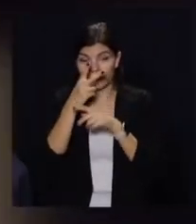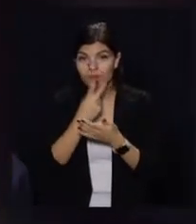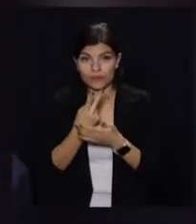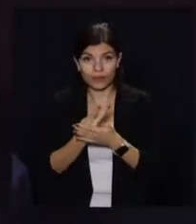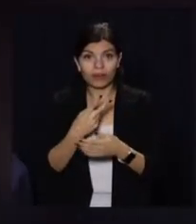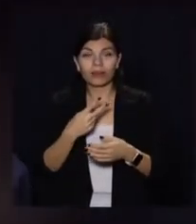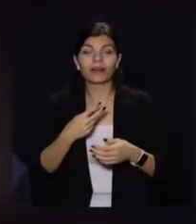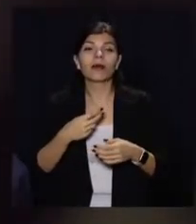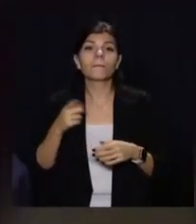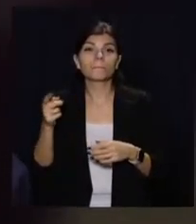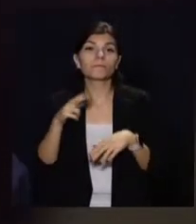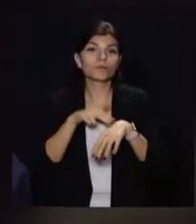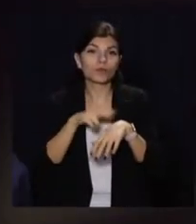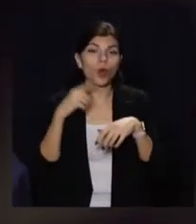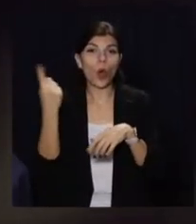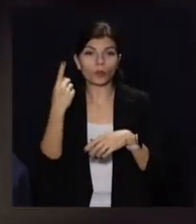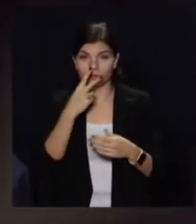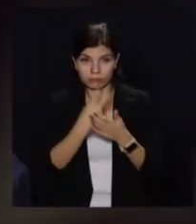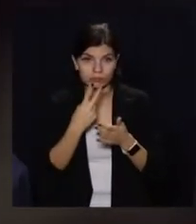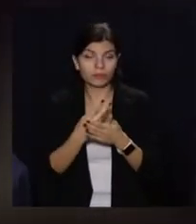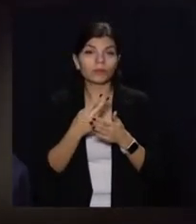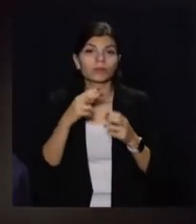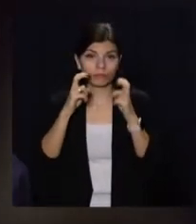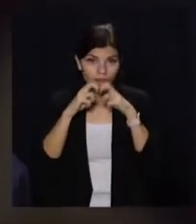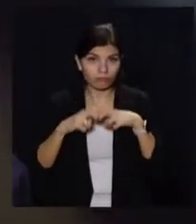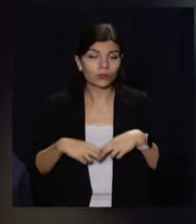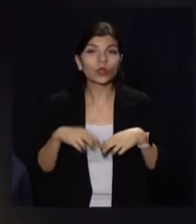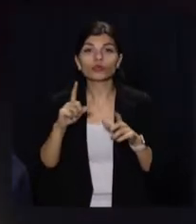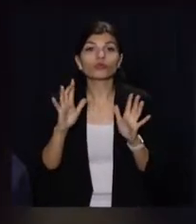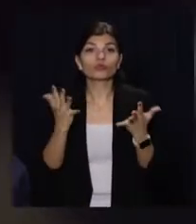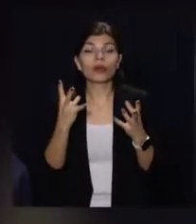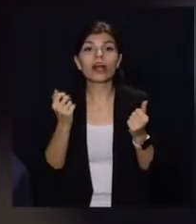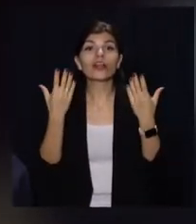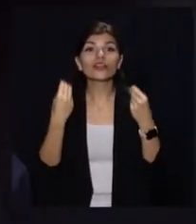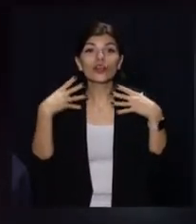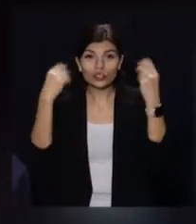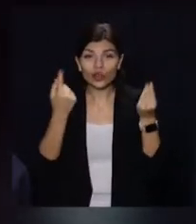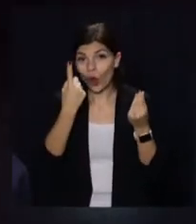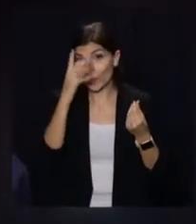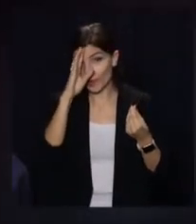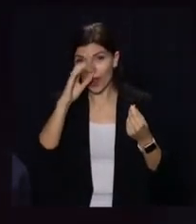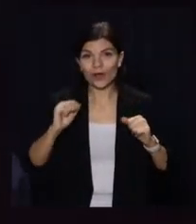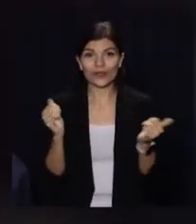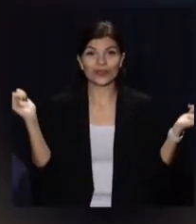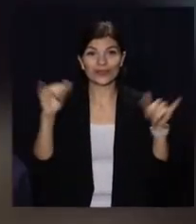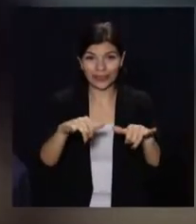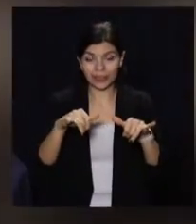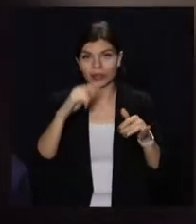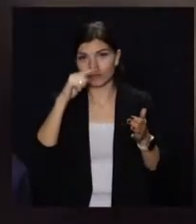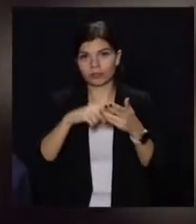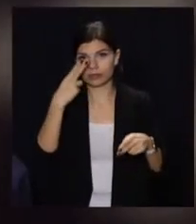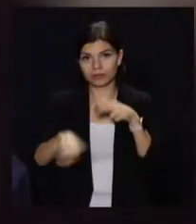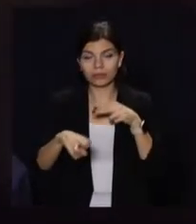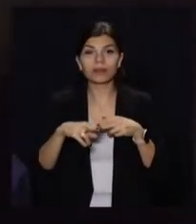це повідомляє прес-служба поліції області. Слідство встановило, що сталося це на дні народження одного з хлопців. Зараз поліція